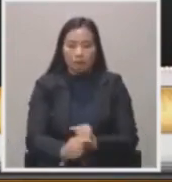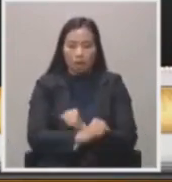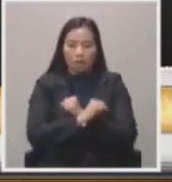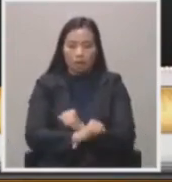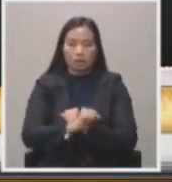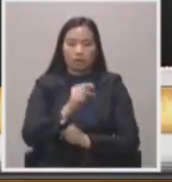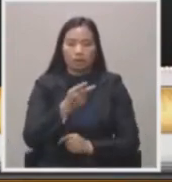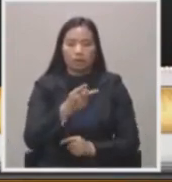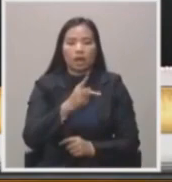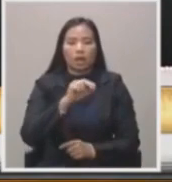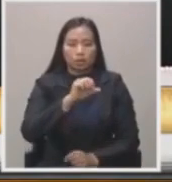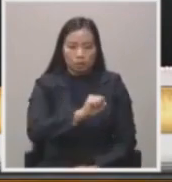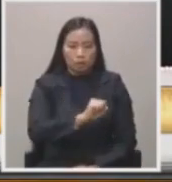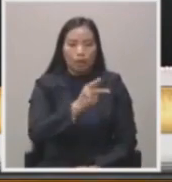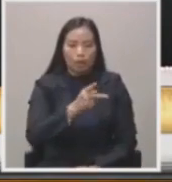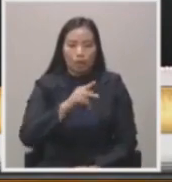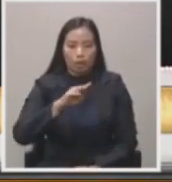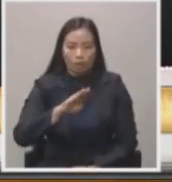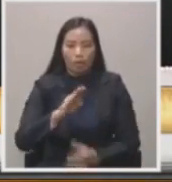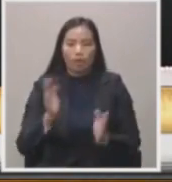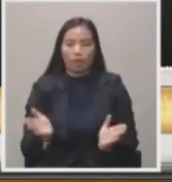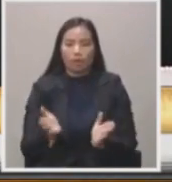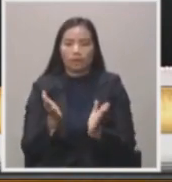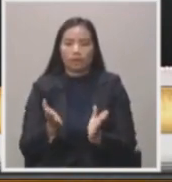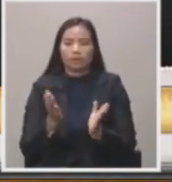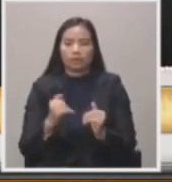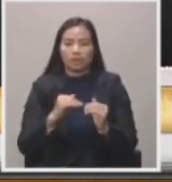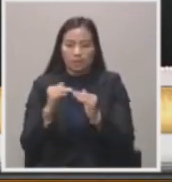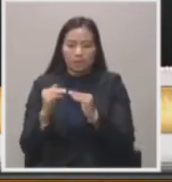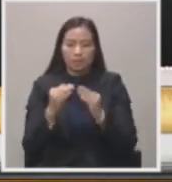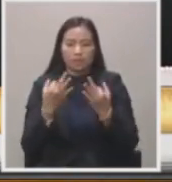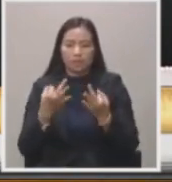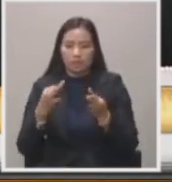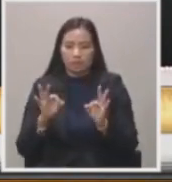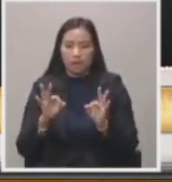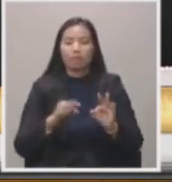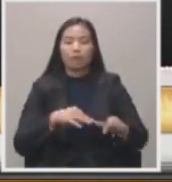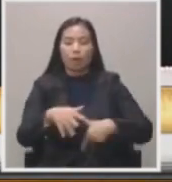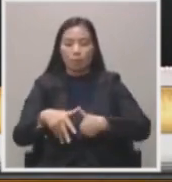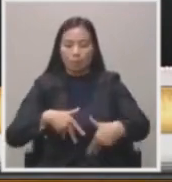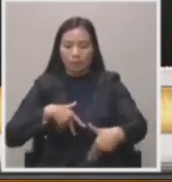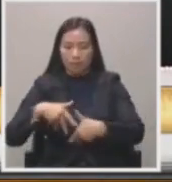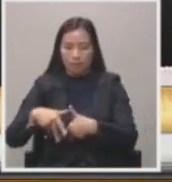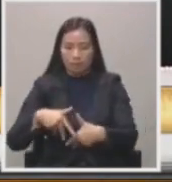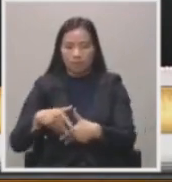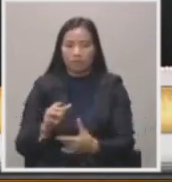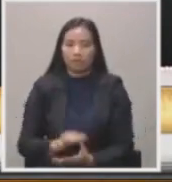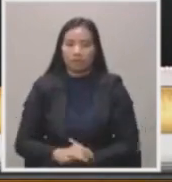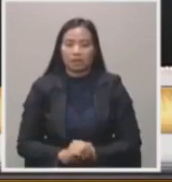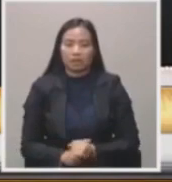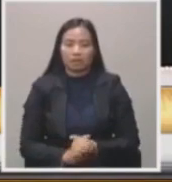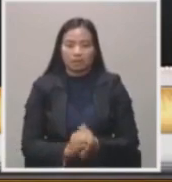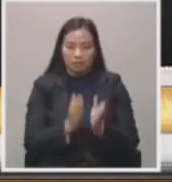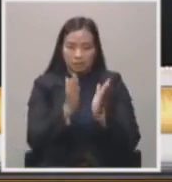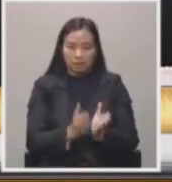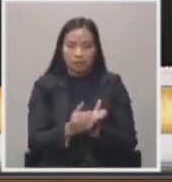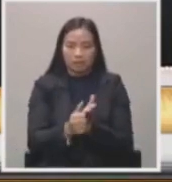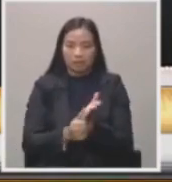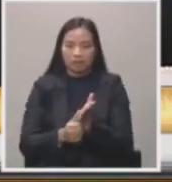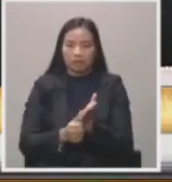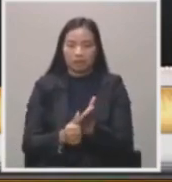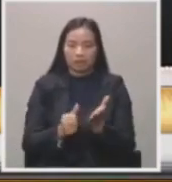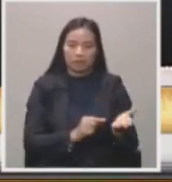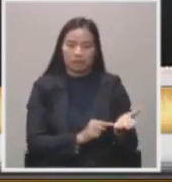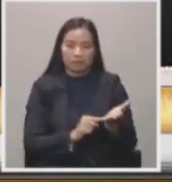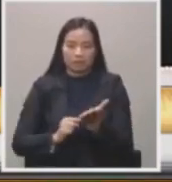องผู้บริโภคหรือส่งเสริมสิทธิและเสรีภาพของประชาชนถึงแม้ว่าผู้แก้ไขกฎหมายผู้นำเสนอ